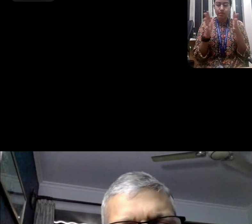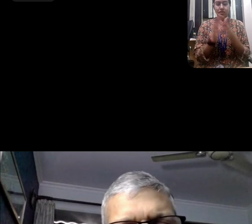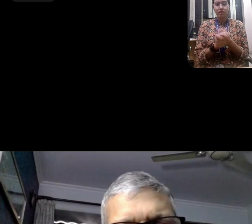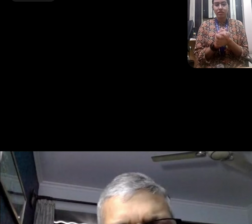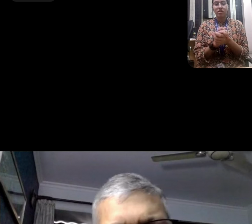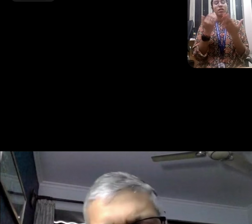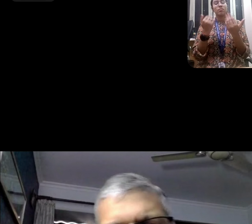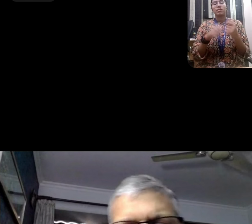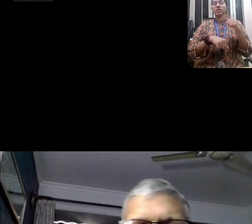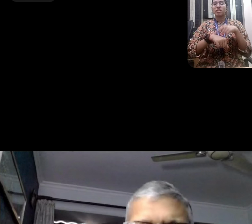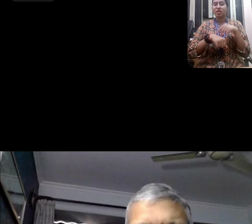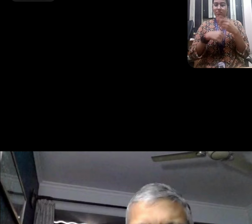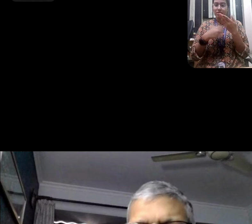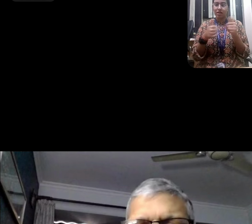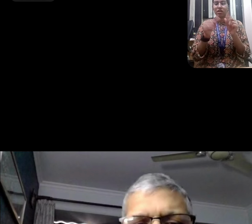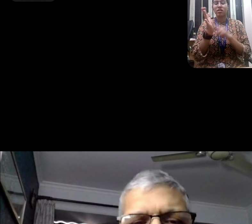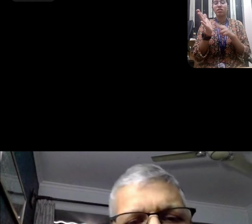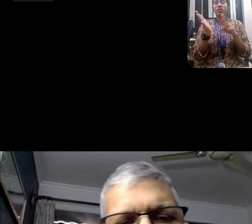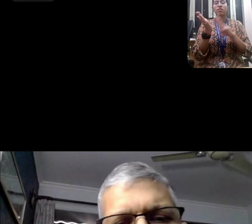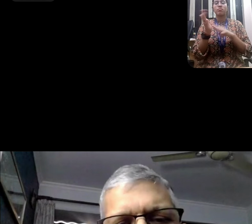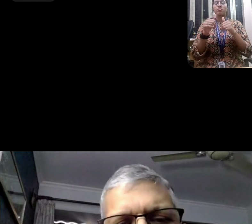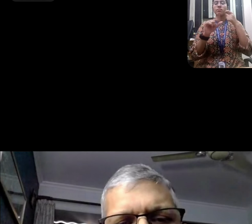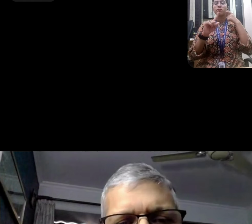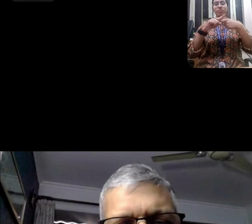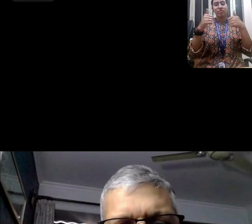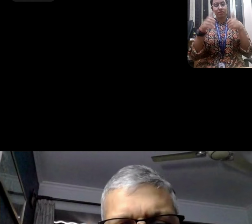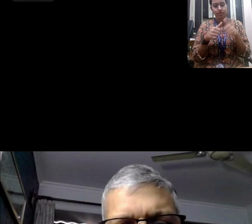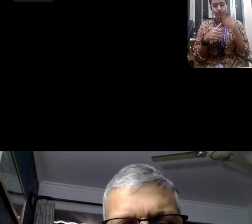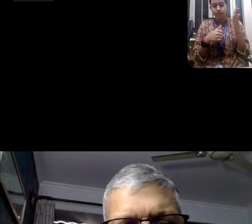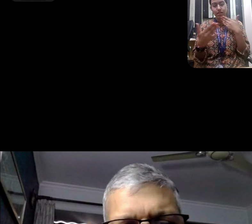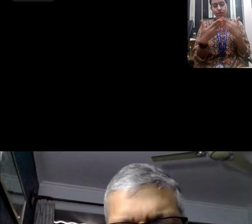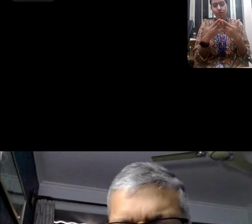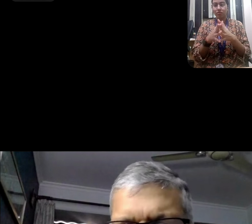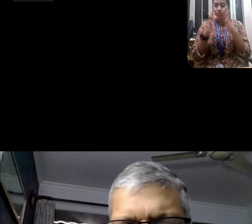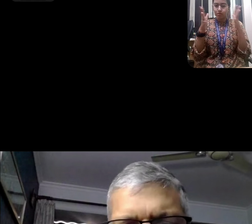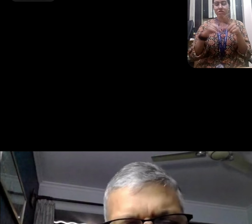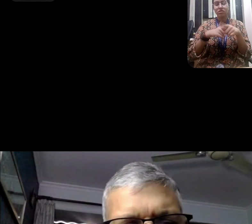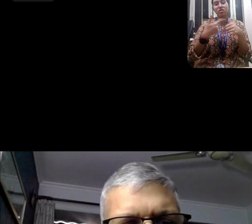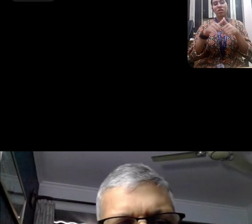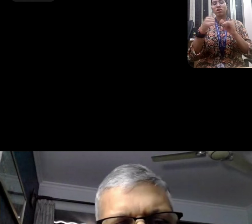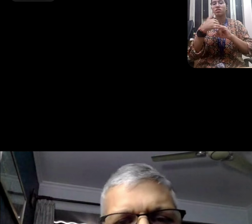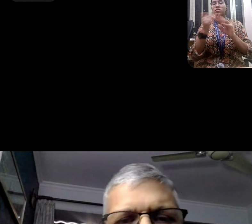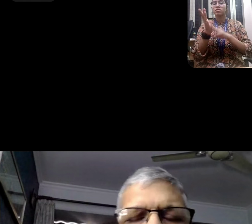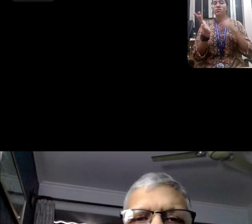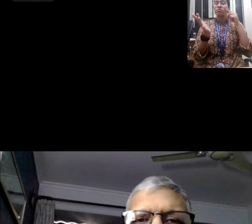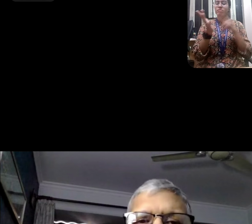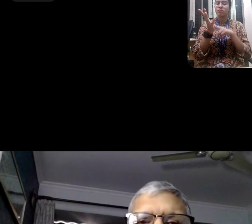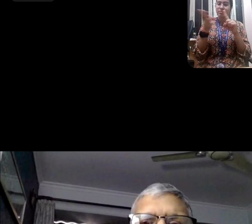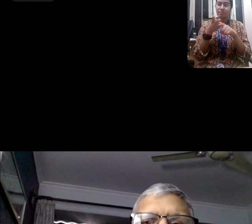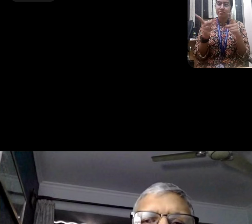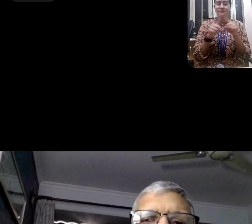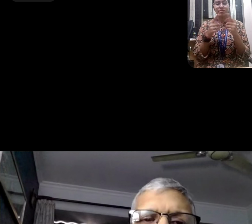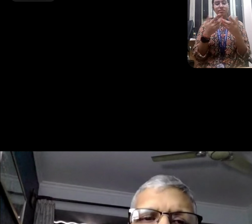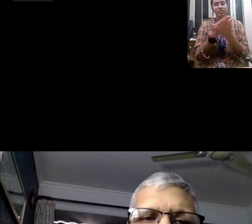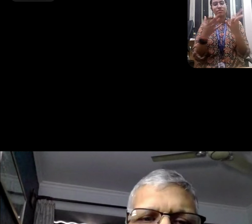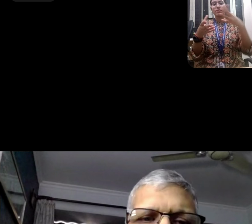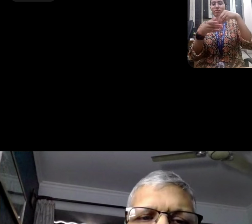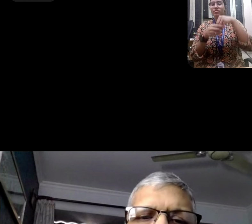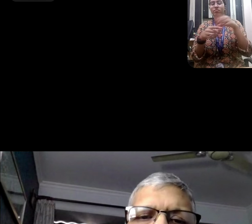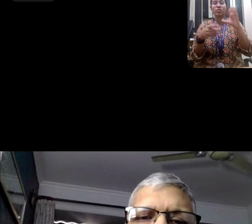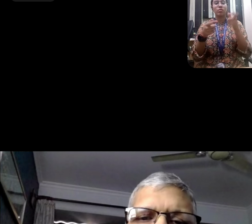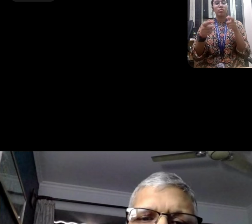सभी ने समय निकाला. अनामिका जी आपका विशेष धन्यवाद, और जैस्मिन, रजनी सब लोगों ने जो पार्टिसिपेट किया,